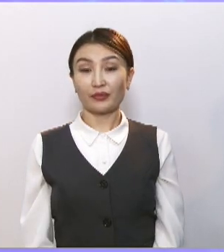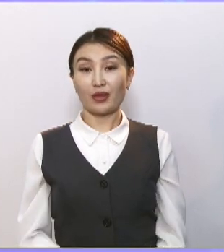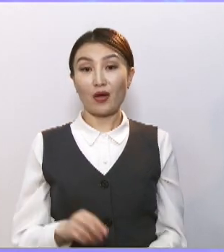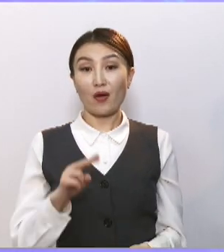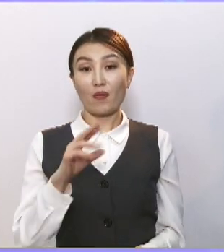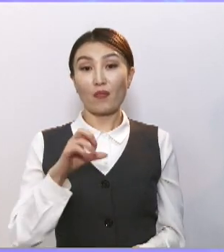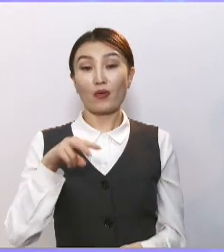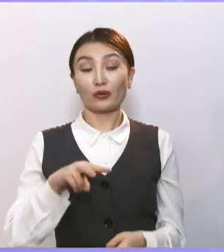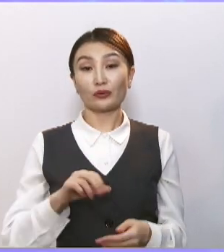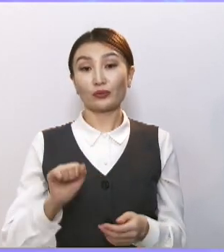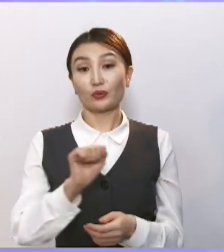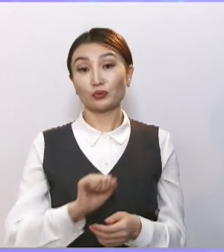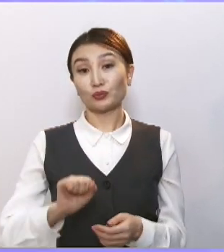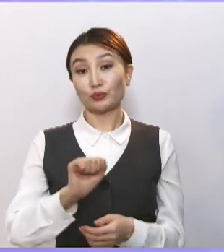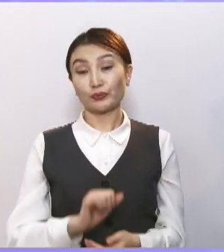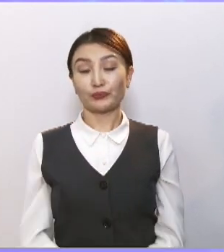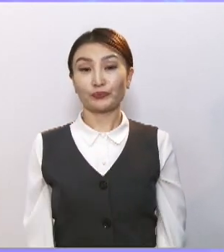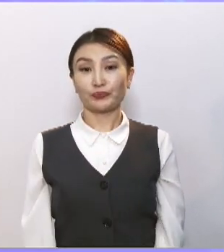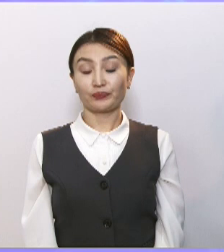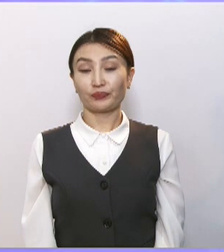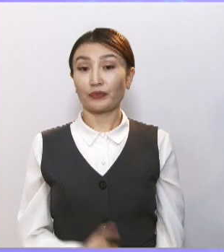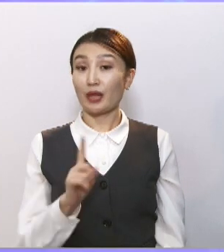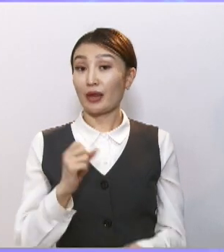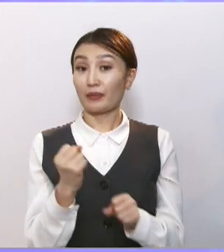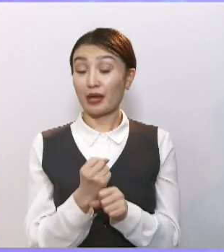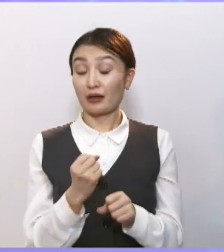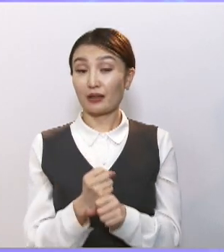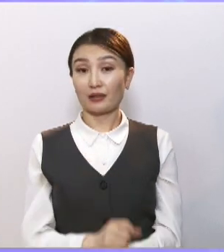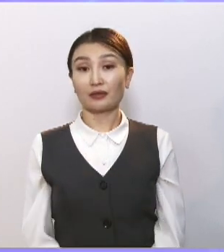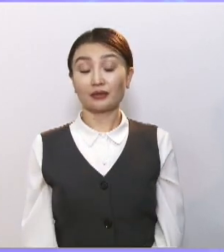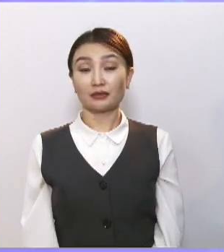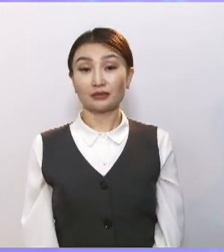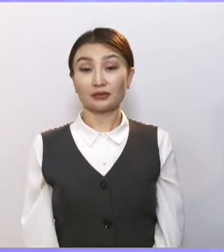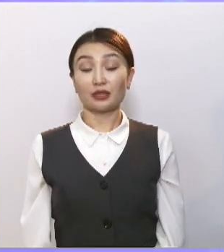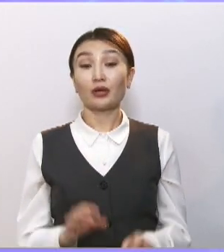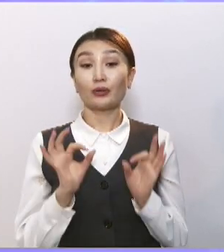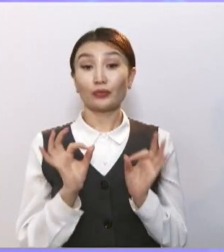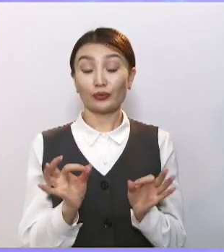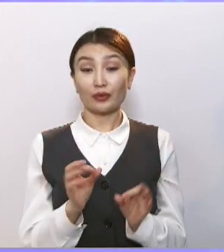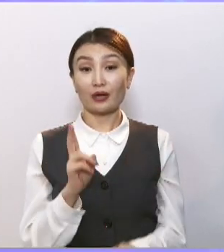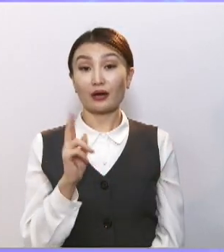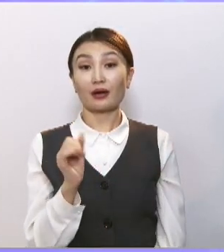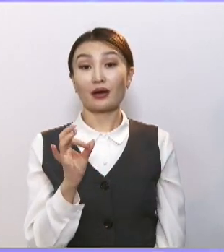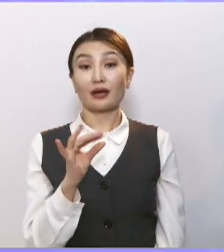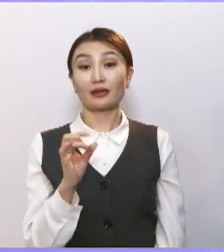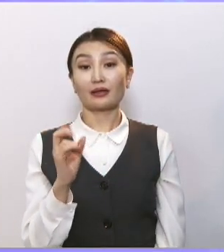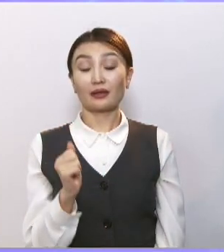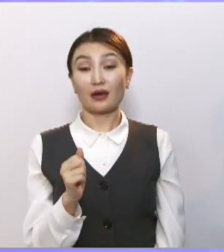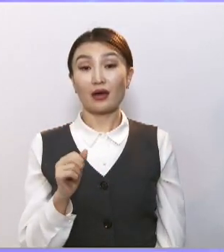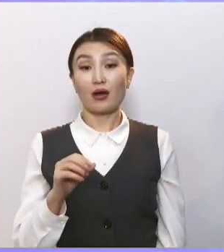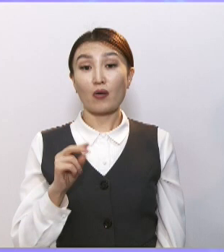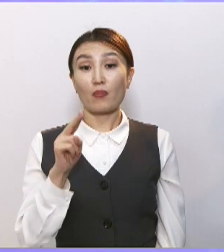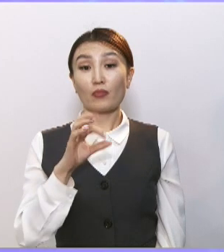Полду жууйт. Эмне кылат? Туура. Карина